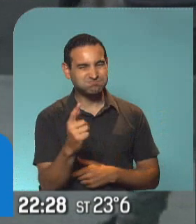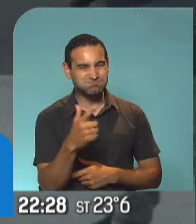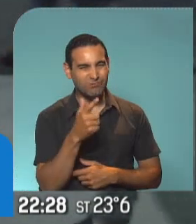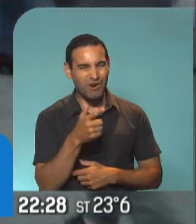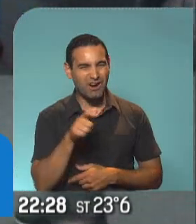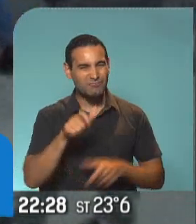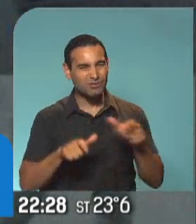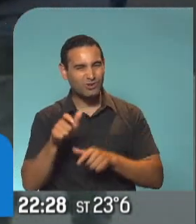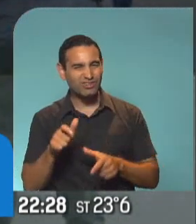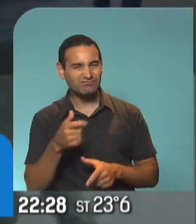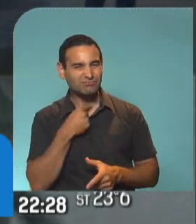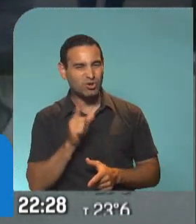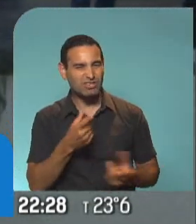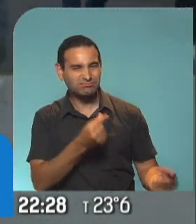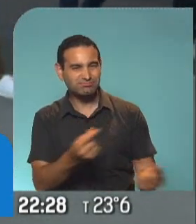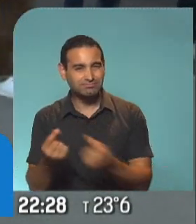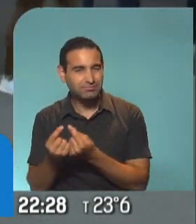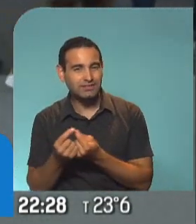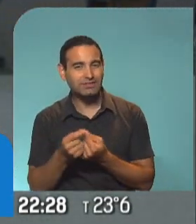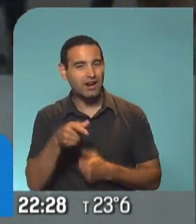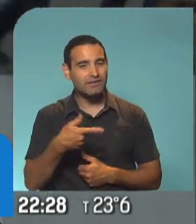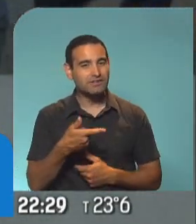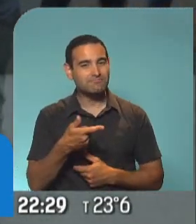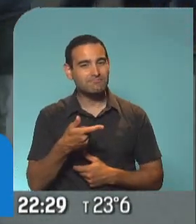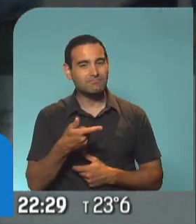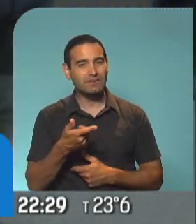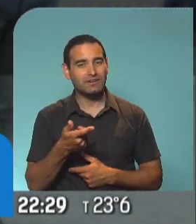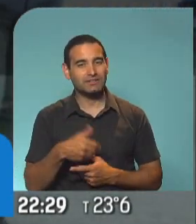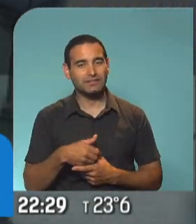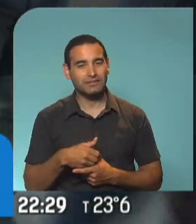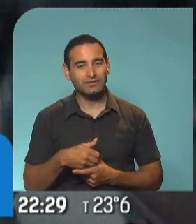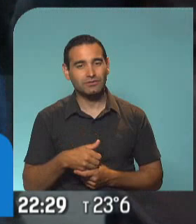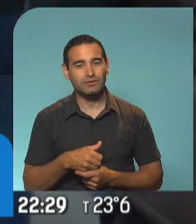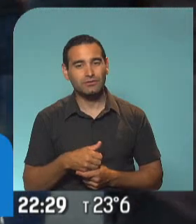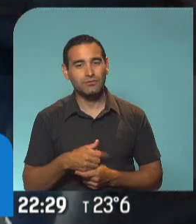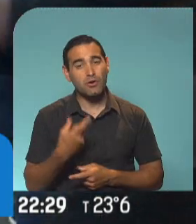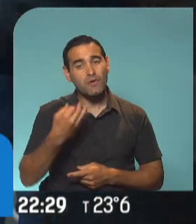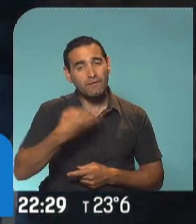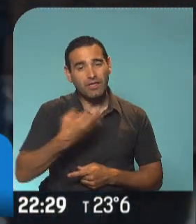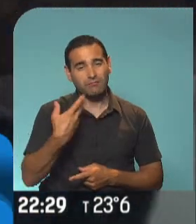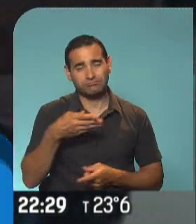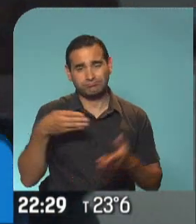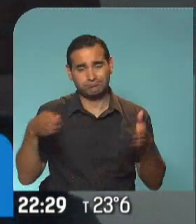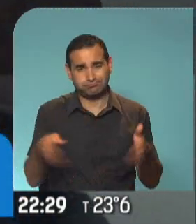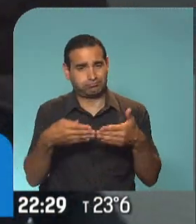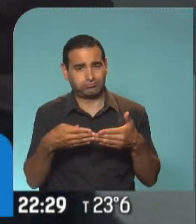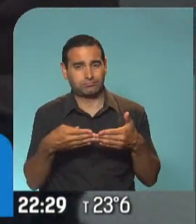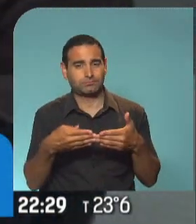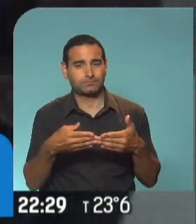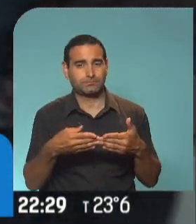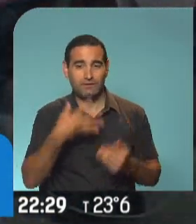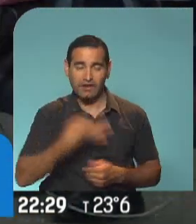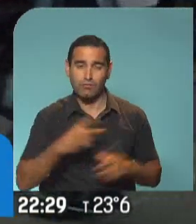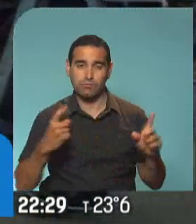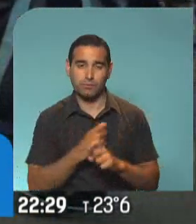pas cette ambiance de Noël, où les gens ont envie de consommer, sont de bonne humeur, il y a eu vraiment, moi je pense, un vrai blocage. Là, il y a